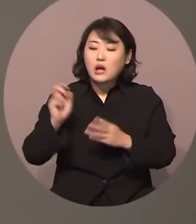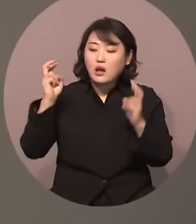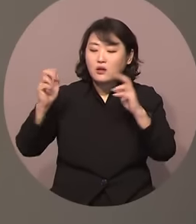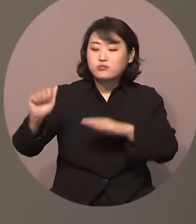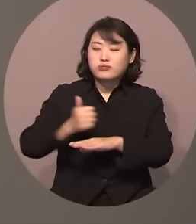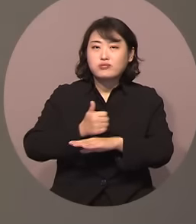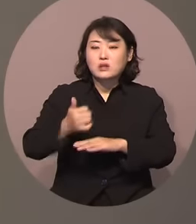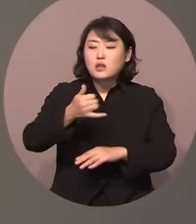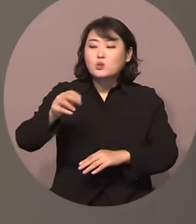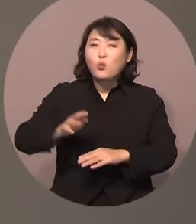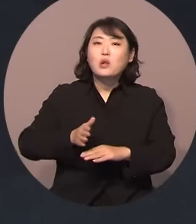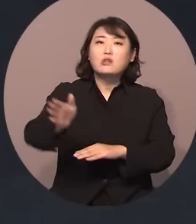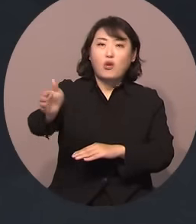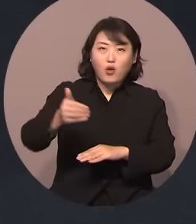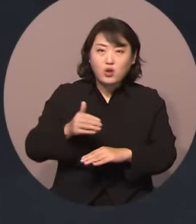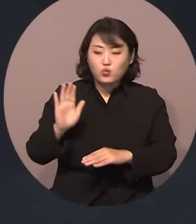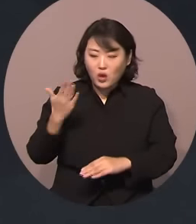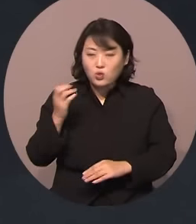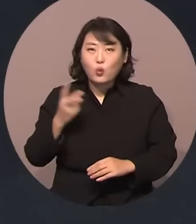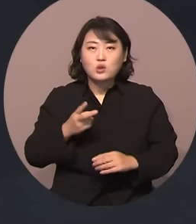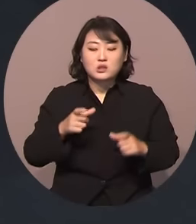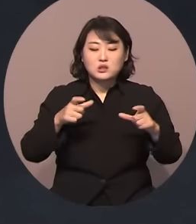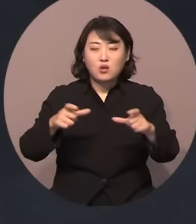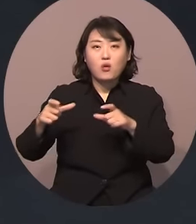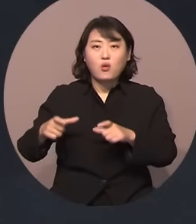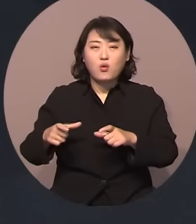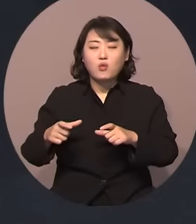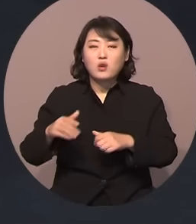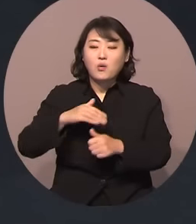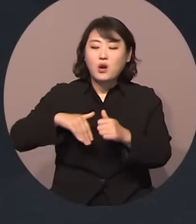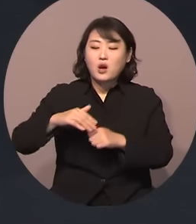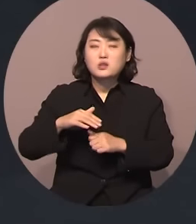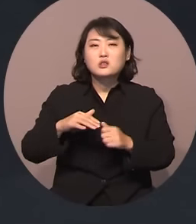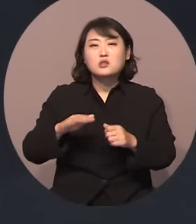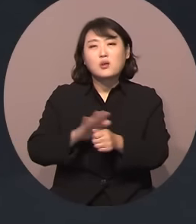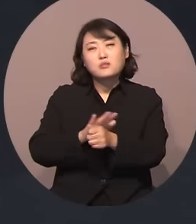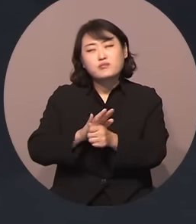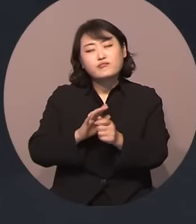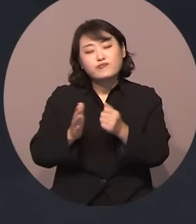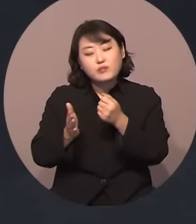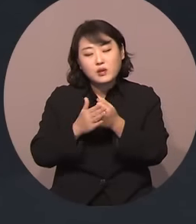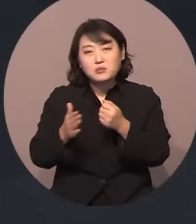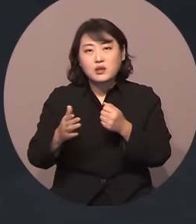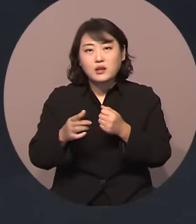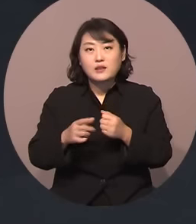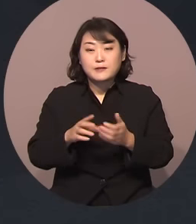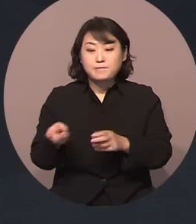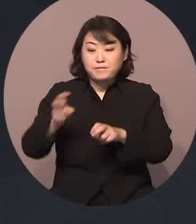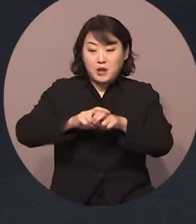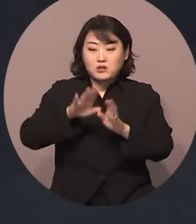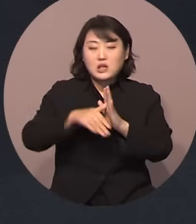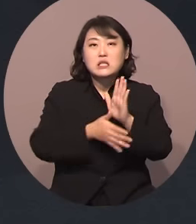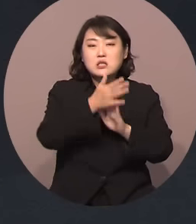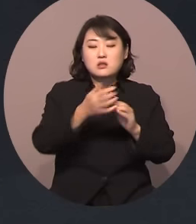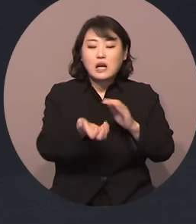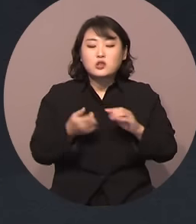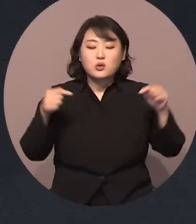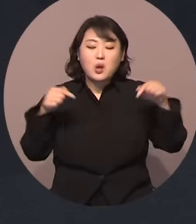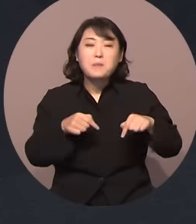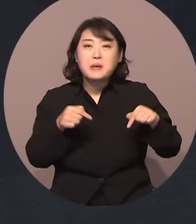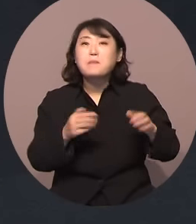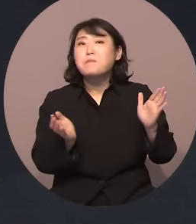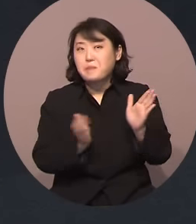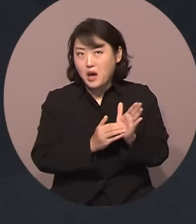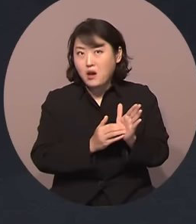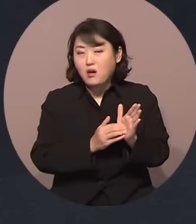세종시에서 오가야 하고 또 지역 기관장의 상대적으로 열악한 처우를 감안해 임명 당시 시와 사전 협의가 이뤄진